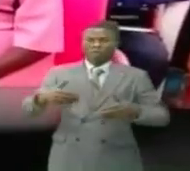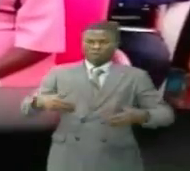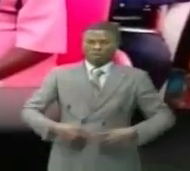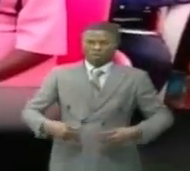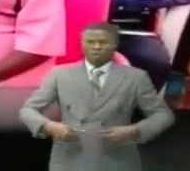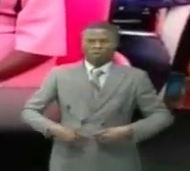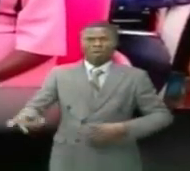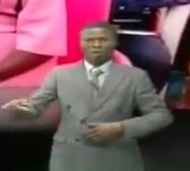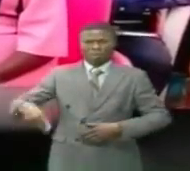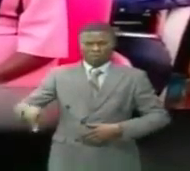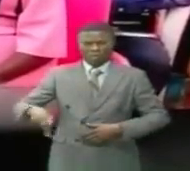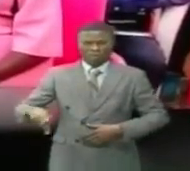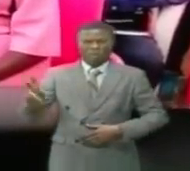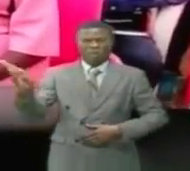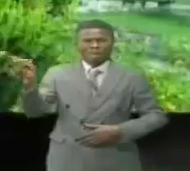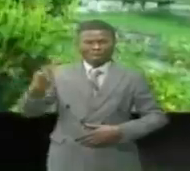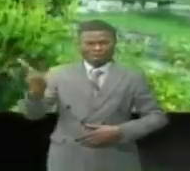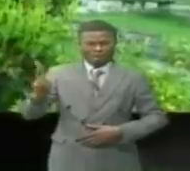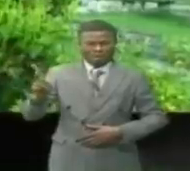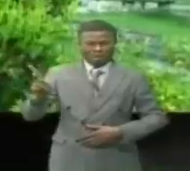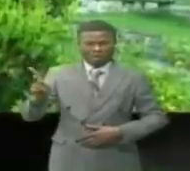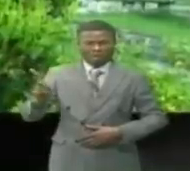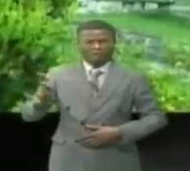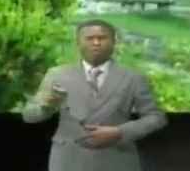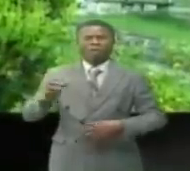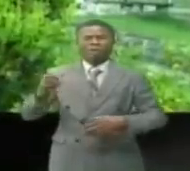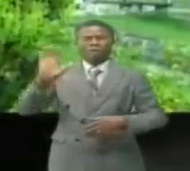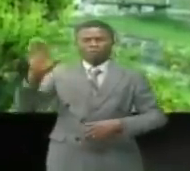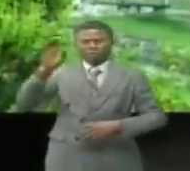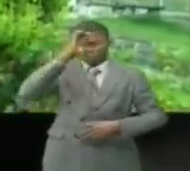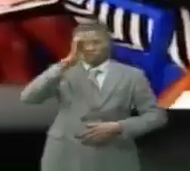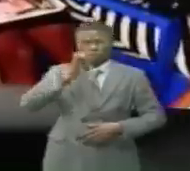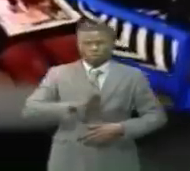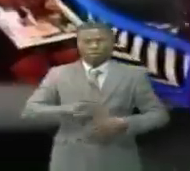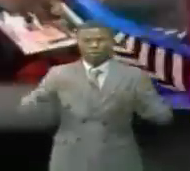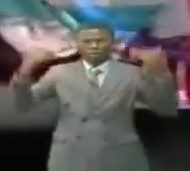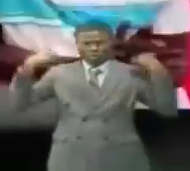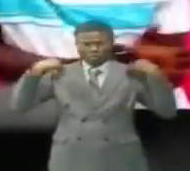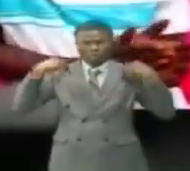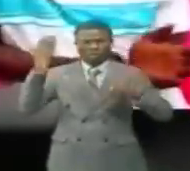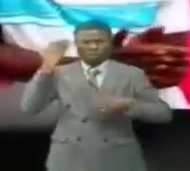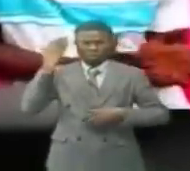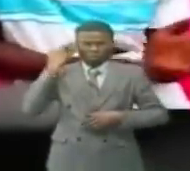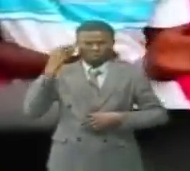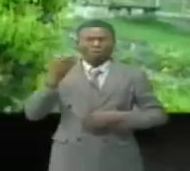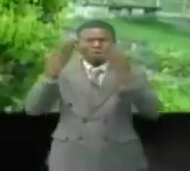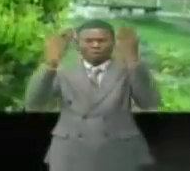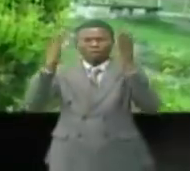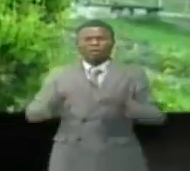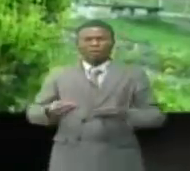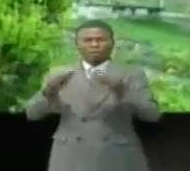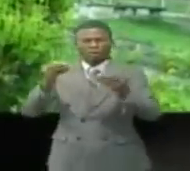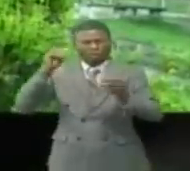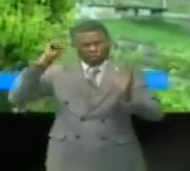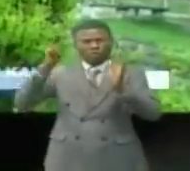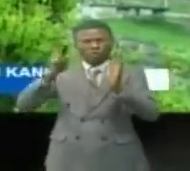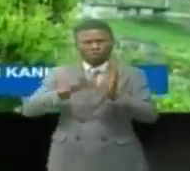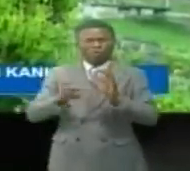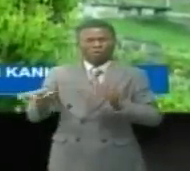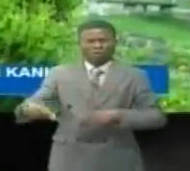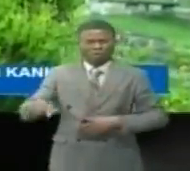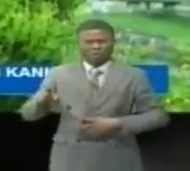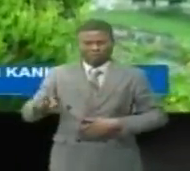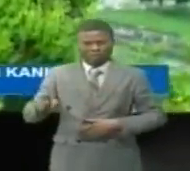de la province du Kasaï, que dirige son Excellence M. Dieudonné Piem Toutkote, gouverneur de